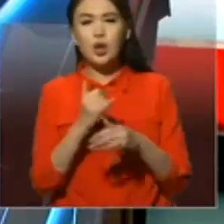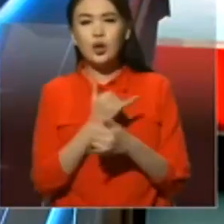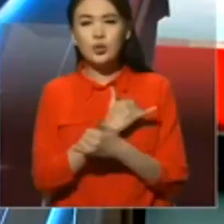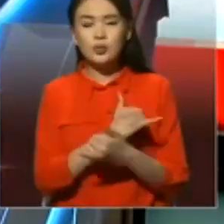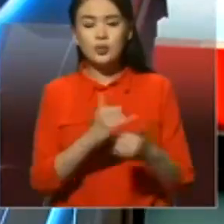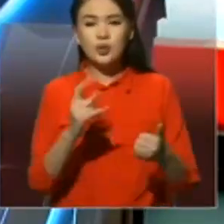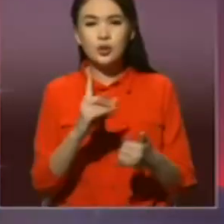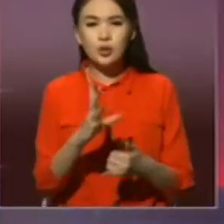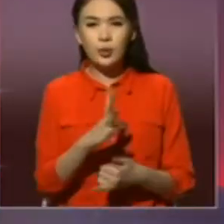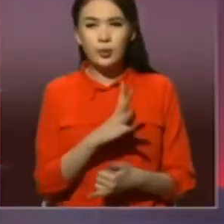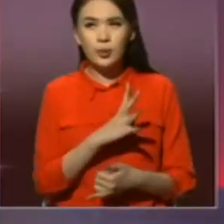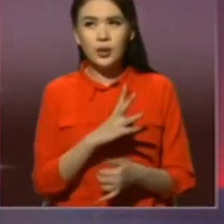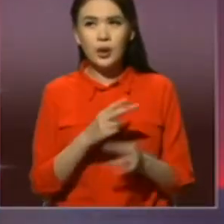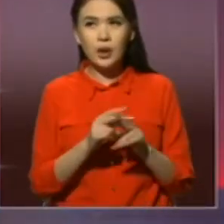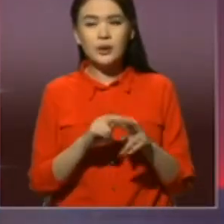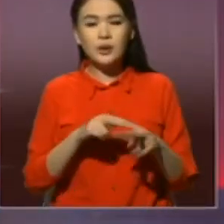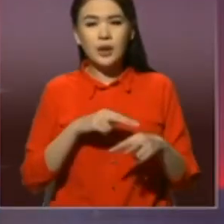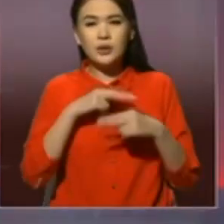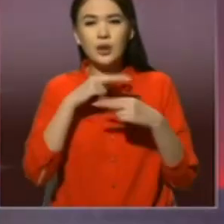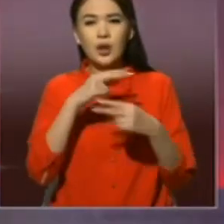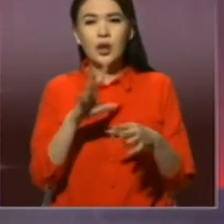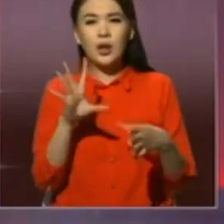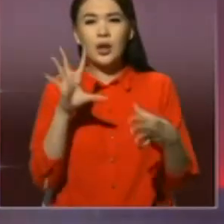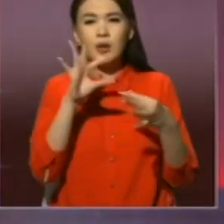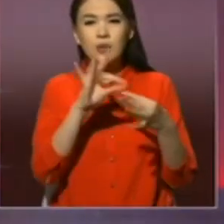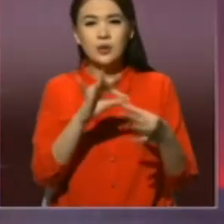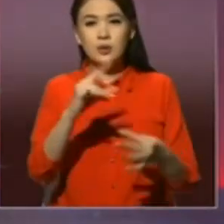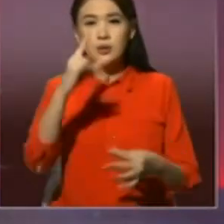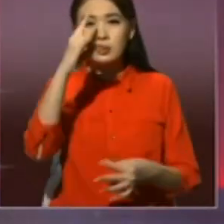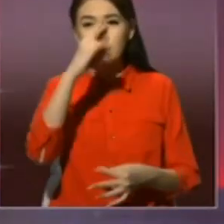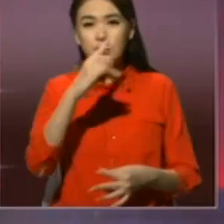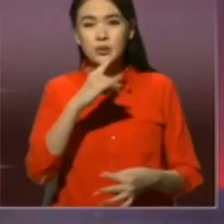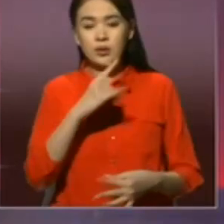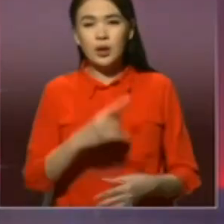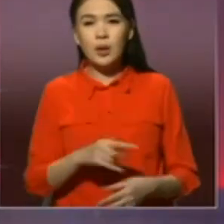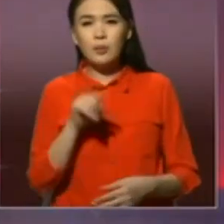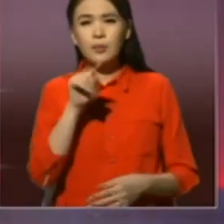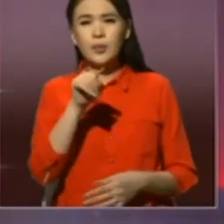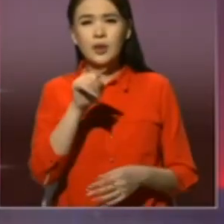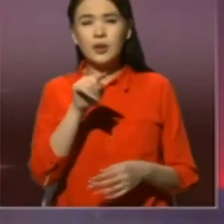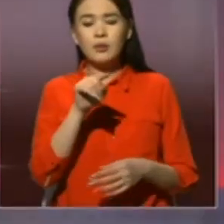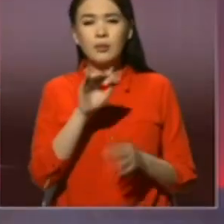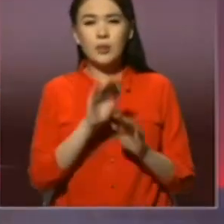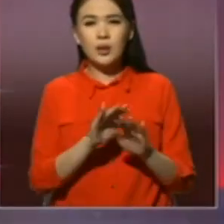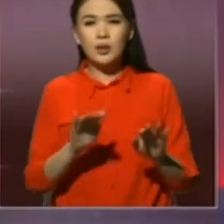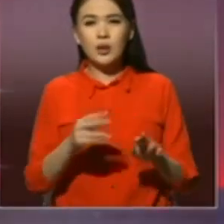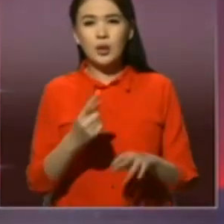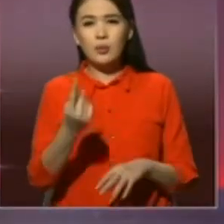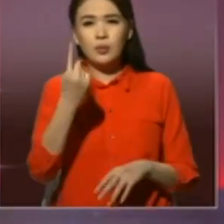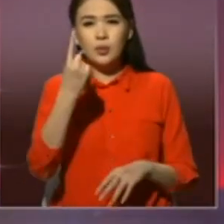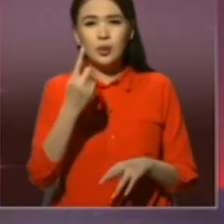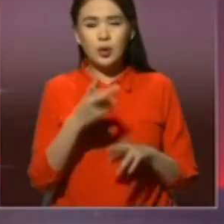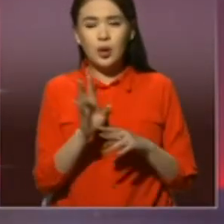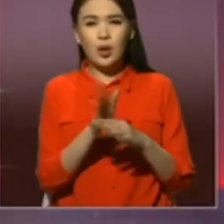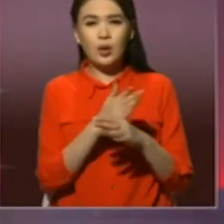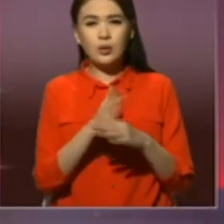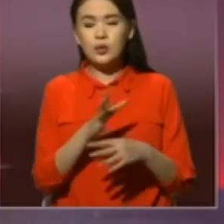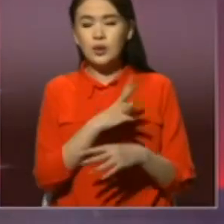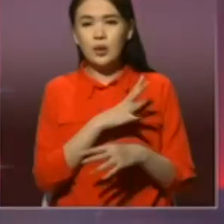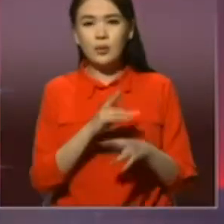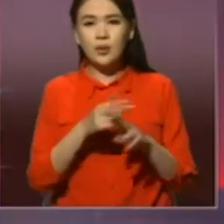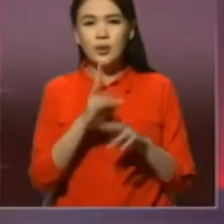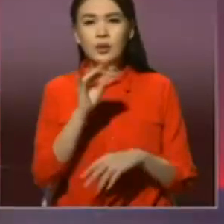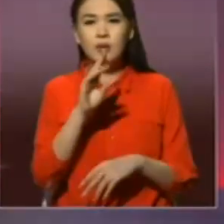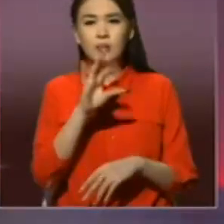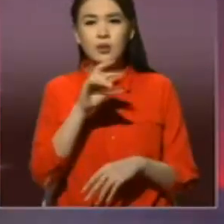болу, халықтың назарына ілінудің бірі ол қазық. Мың баланың ішінде бір бала жүр. Ешкім алалап жатқан жоқ оны. Николайдың